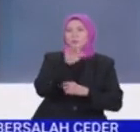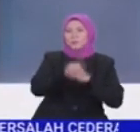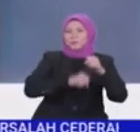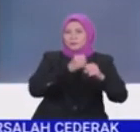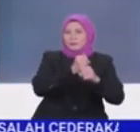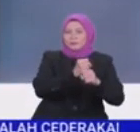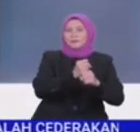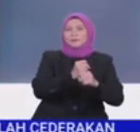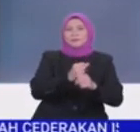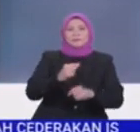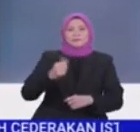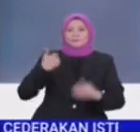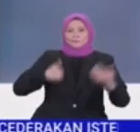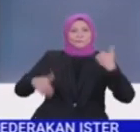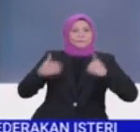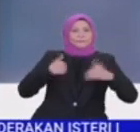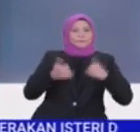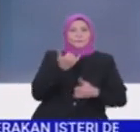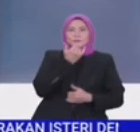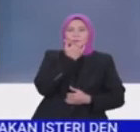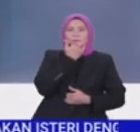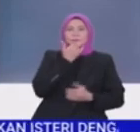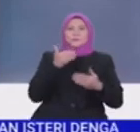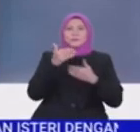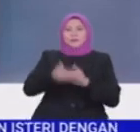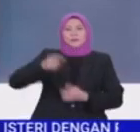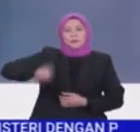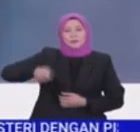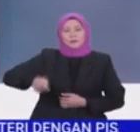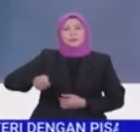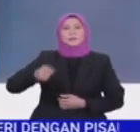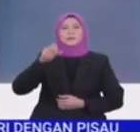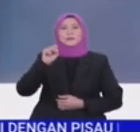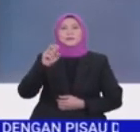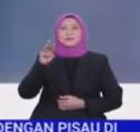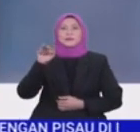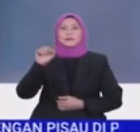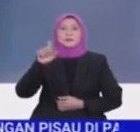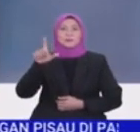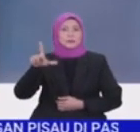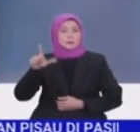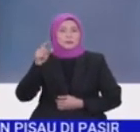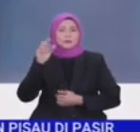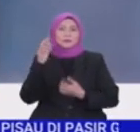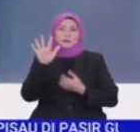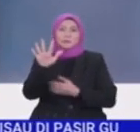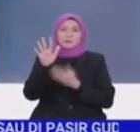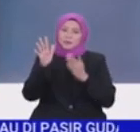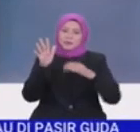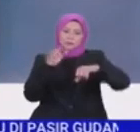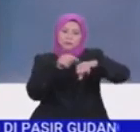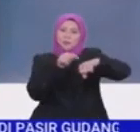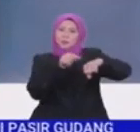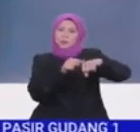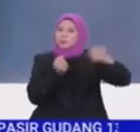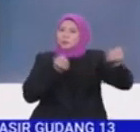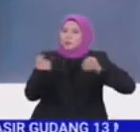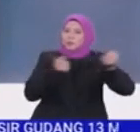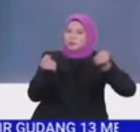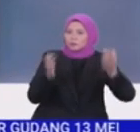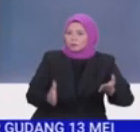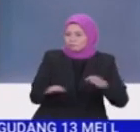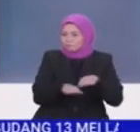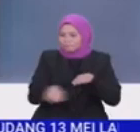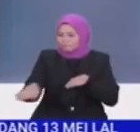tahun mengaku tidak bersalah di hadapan majistret Mohamad shazmir zamhari terhadap lima pertuduhan memandu secara